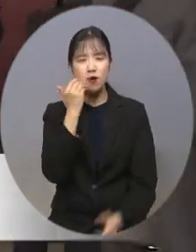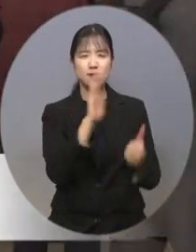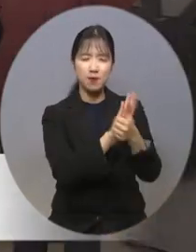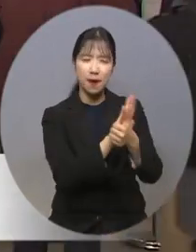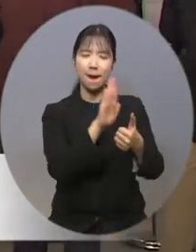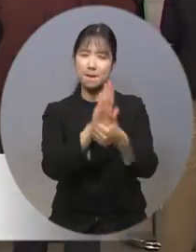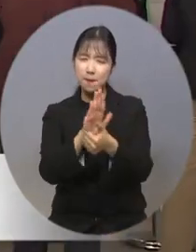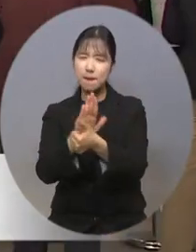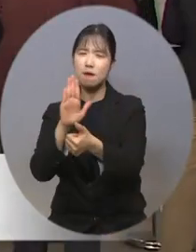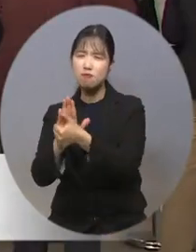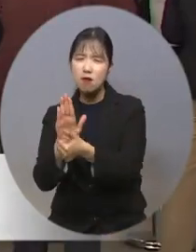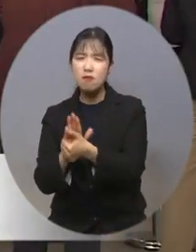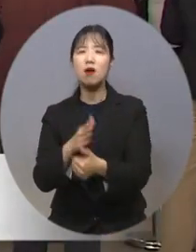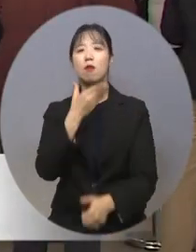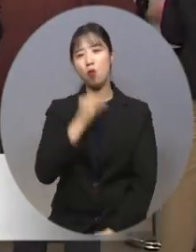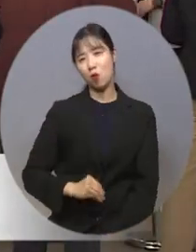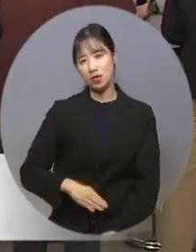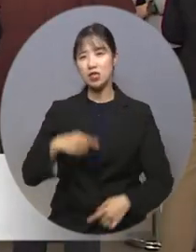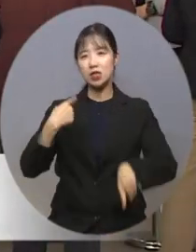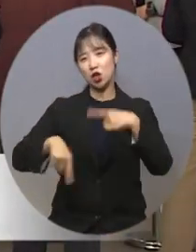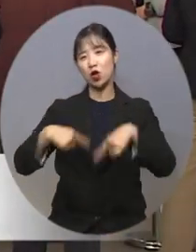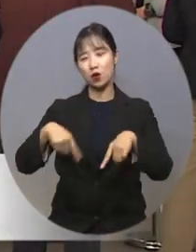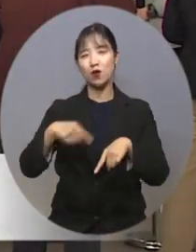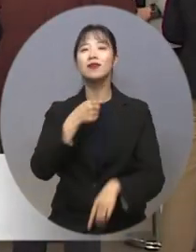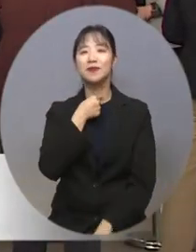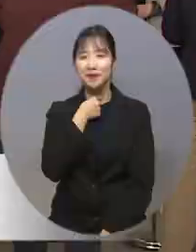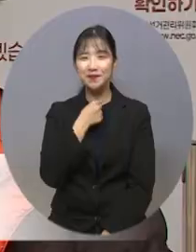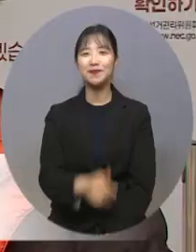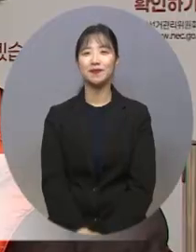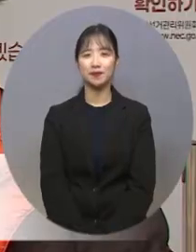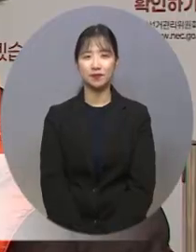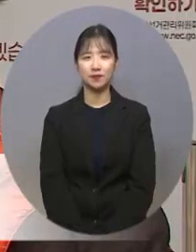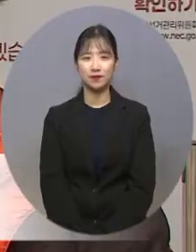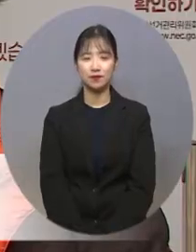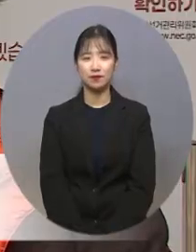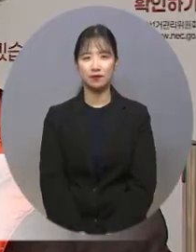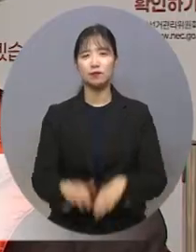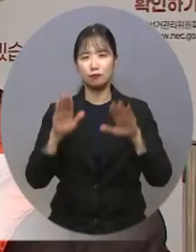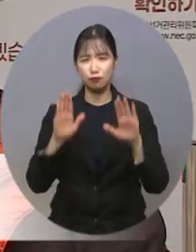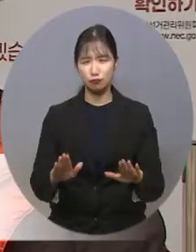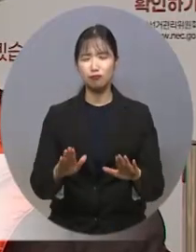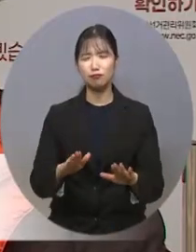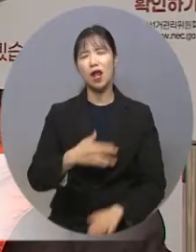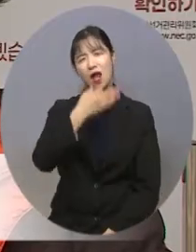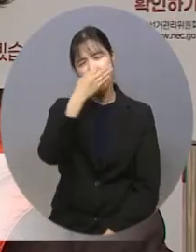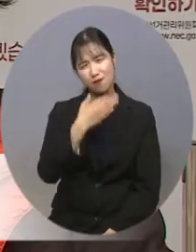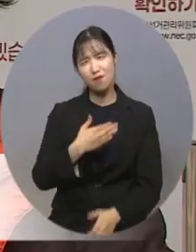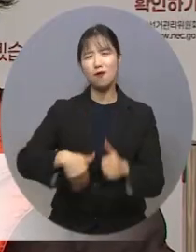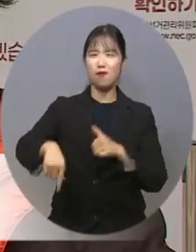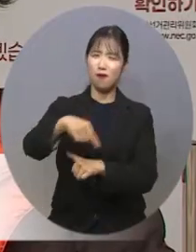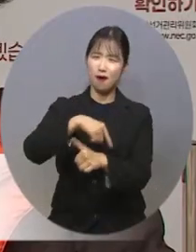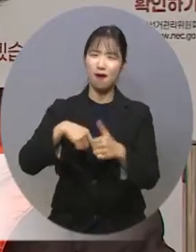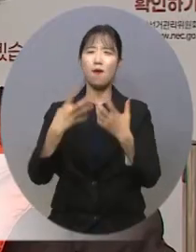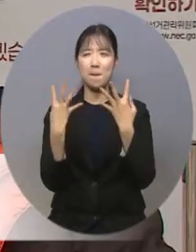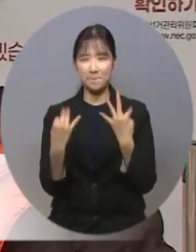핀셋처럼 이제 찾아서 할 수 있는 복지 정책을 하셨으면 합니다. 지금 굉장히 많은 힘든 일들이